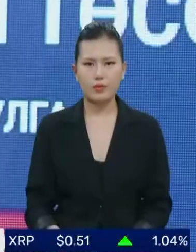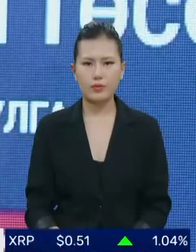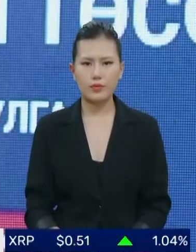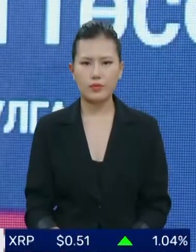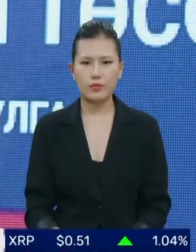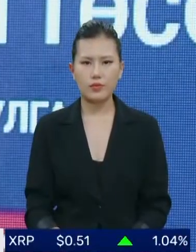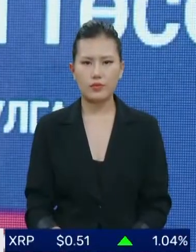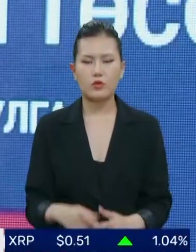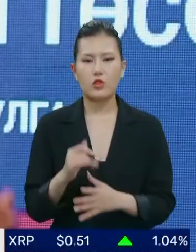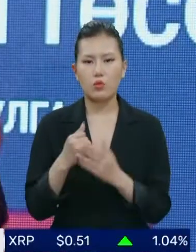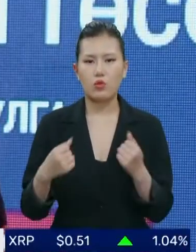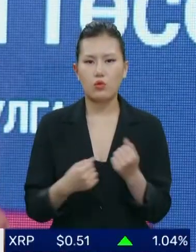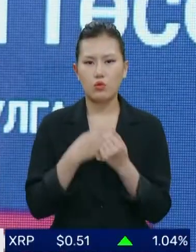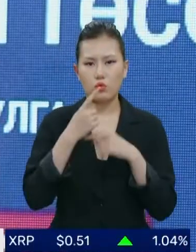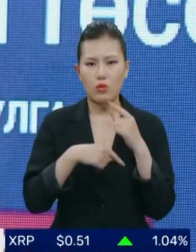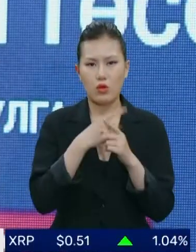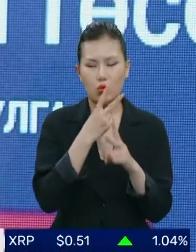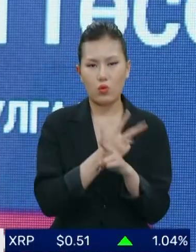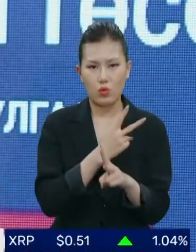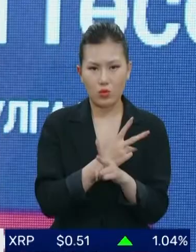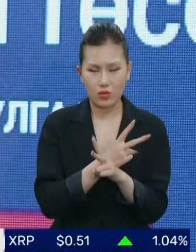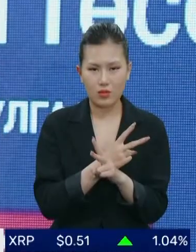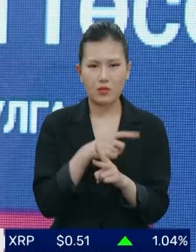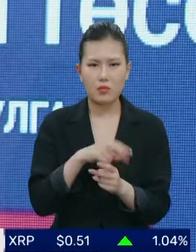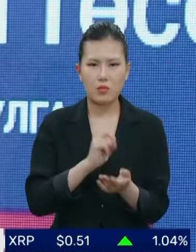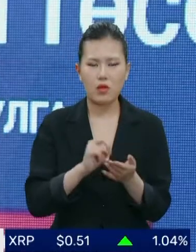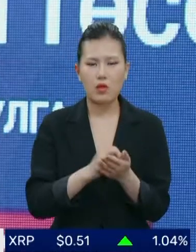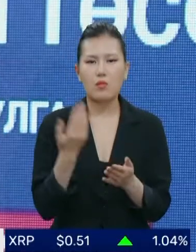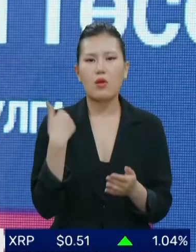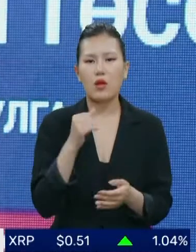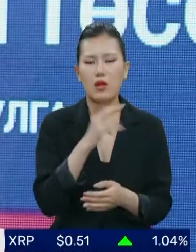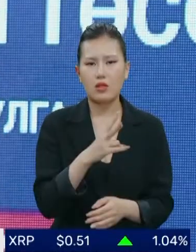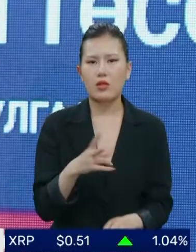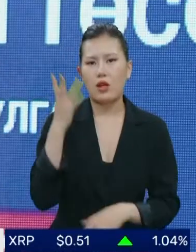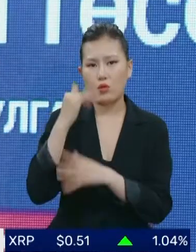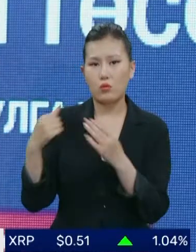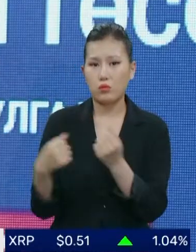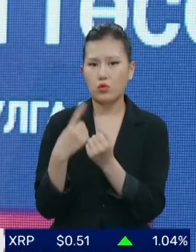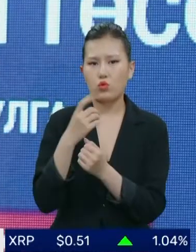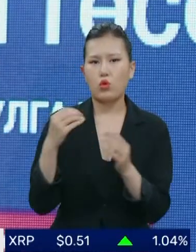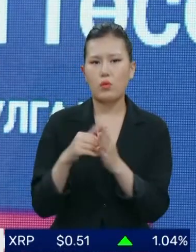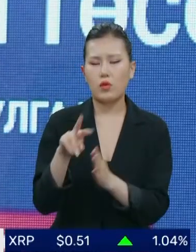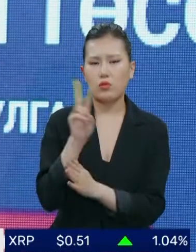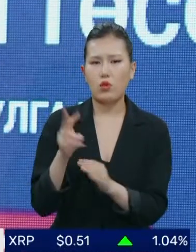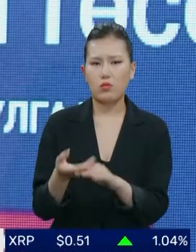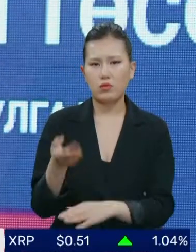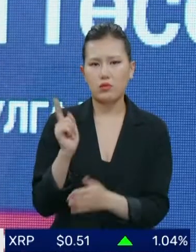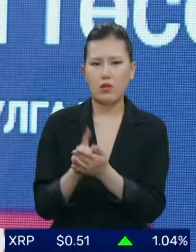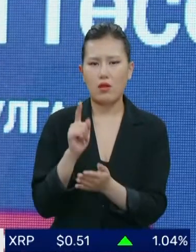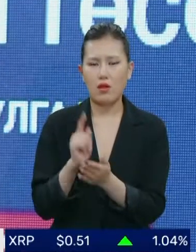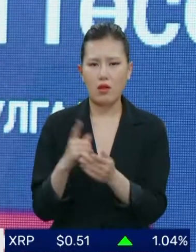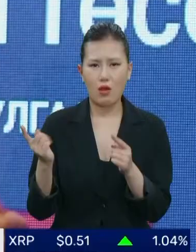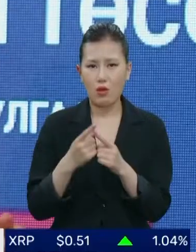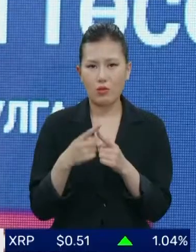Хөрөнгө оруулалтын тухай хуулийн дээр байгаа 100 мянган долларын босгох бүтэцтэй бол одоо байхгүй болж байна. Энэ дүнгийн одоо үйл